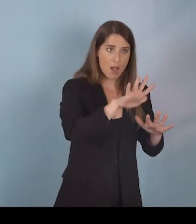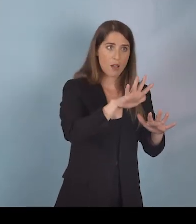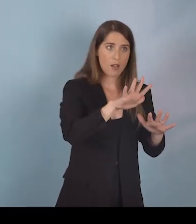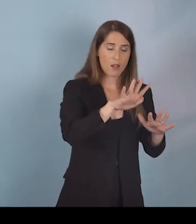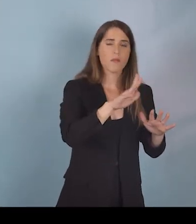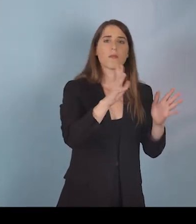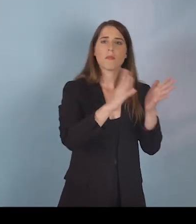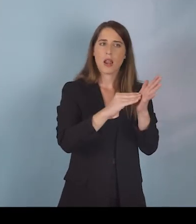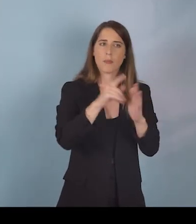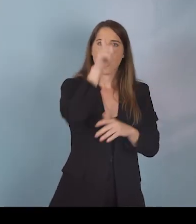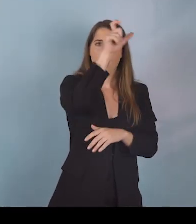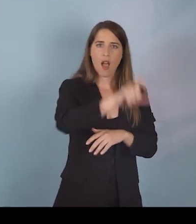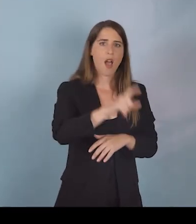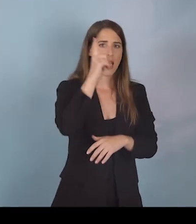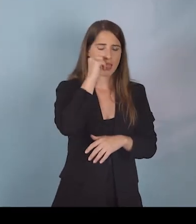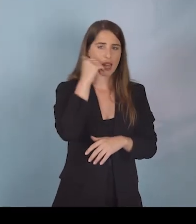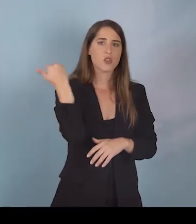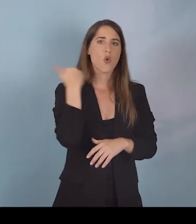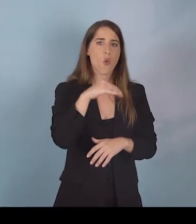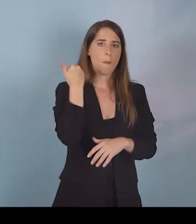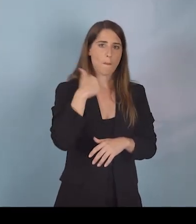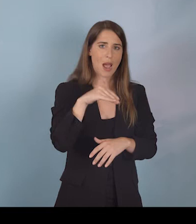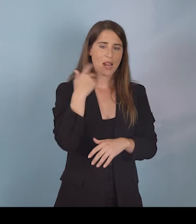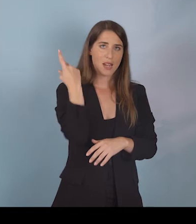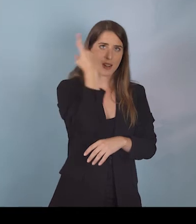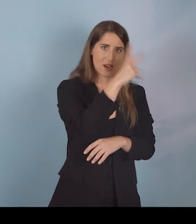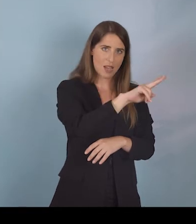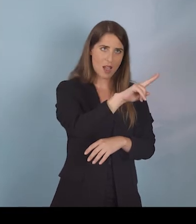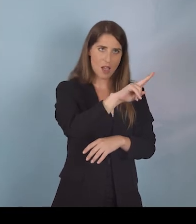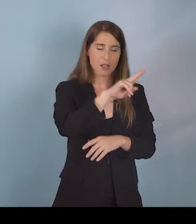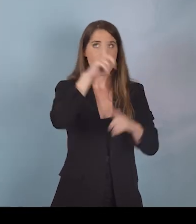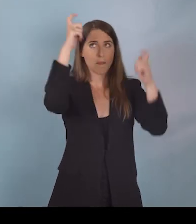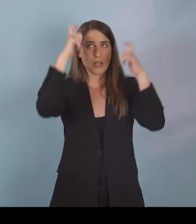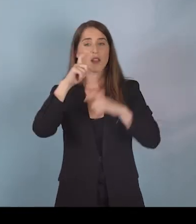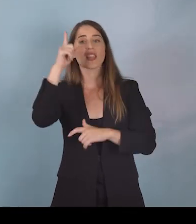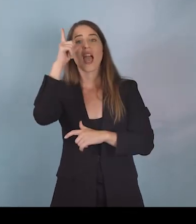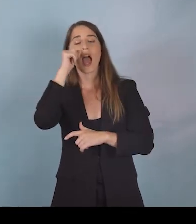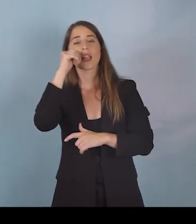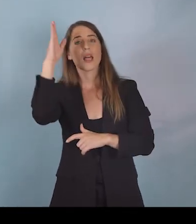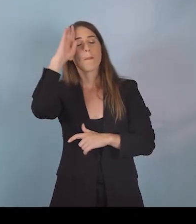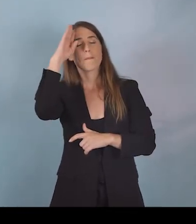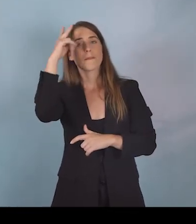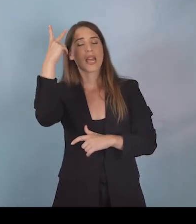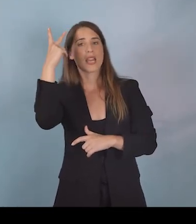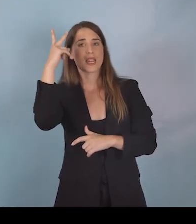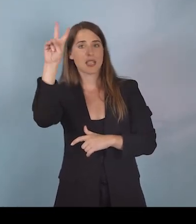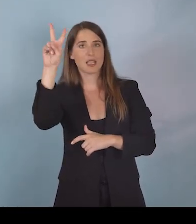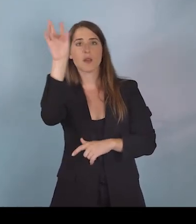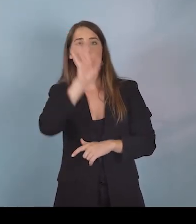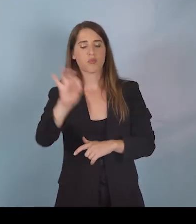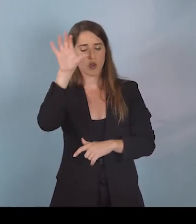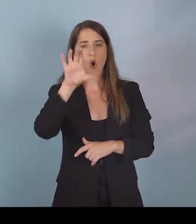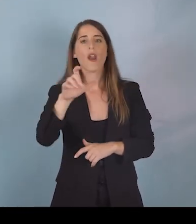συγκεκριμένη υπόθεση, με δύο γραμμές, αφορούσε ένα Ρουμάνο υπήκο, ο οποίος παντρεύτηκε ένα Αμερικανό υπήκο